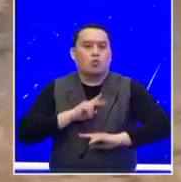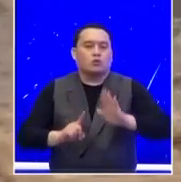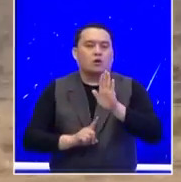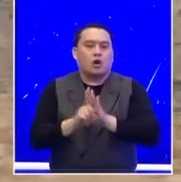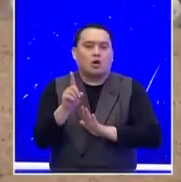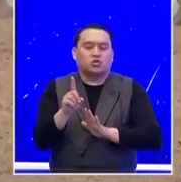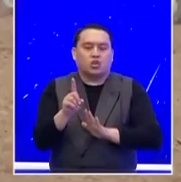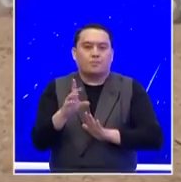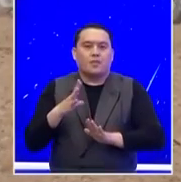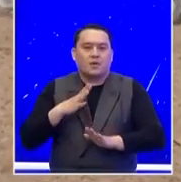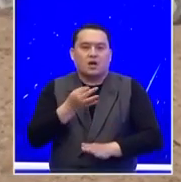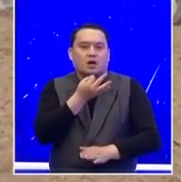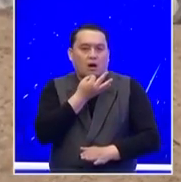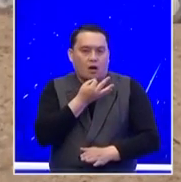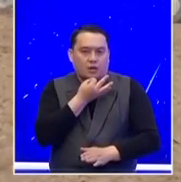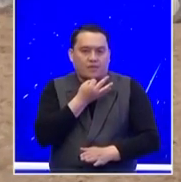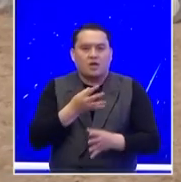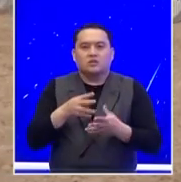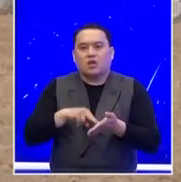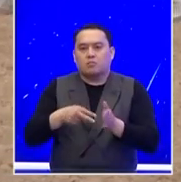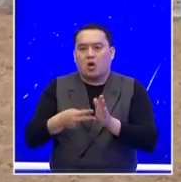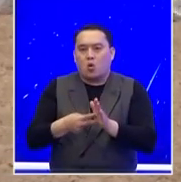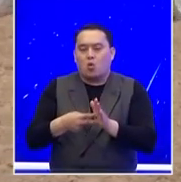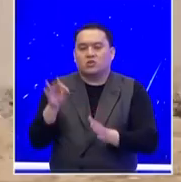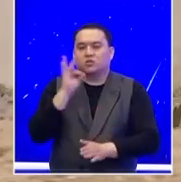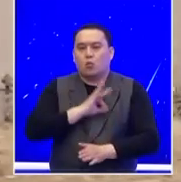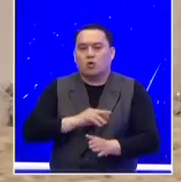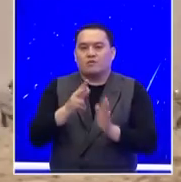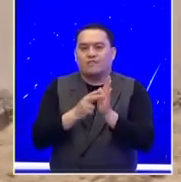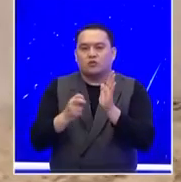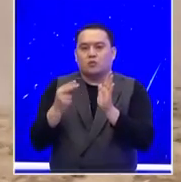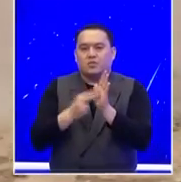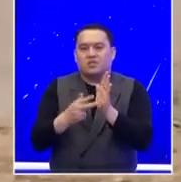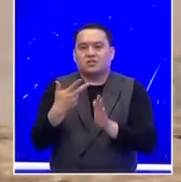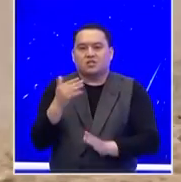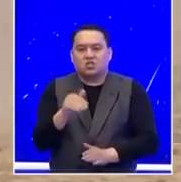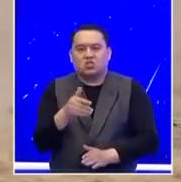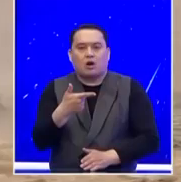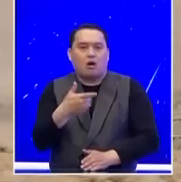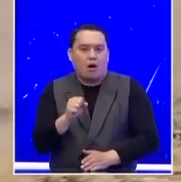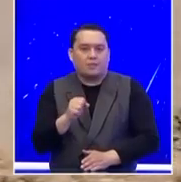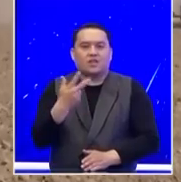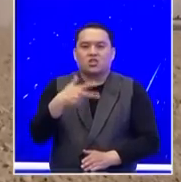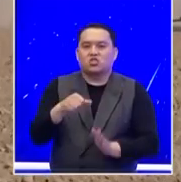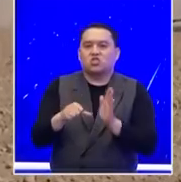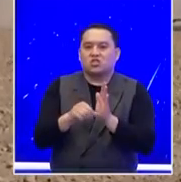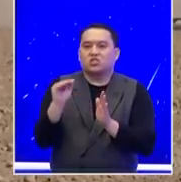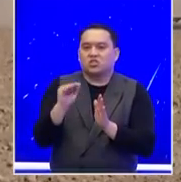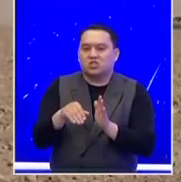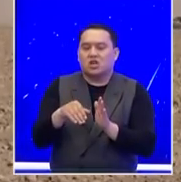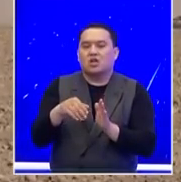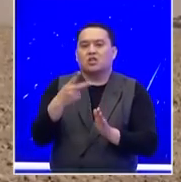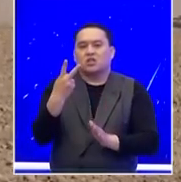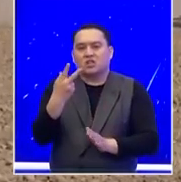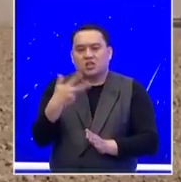раньше обычного. В этом году в Алакольском районе запланировано освоить около 85 тысяч гектаров. Из них 36 тысяч – зерновых, порядка